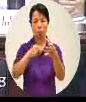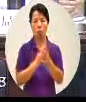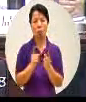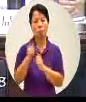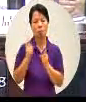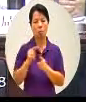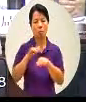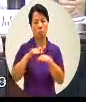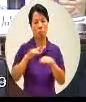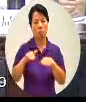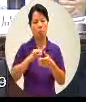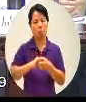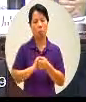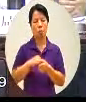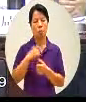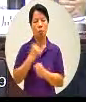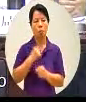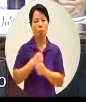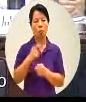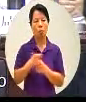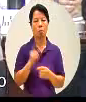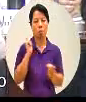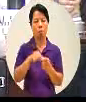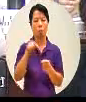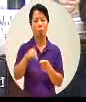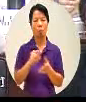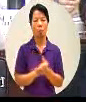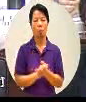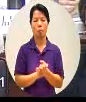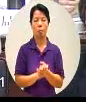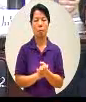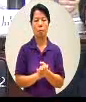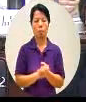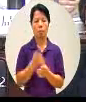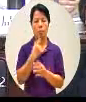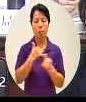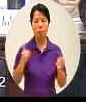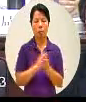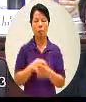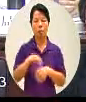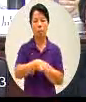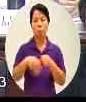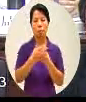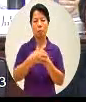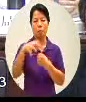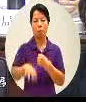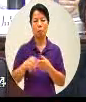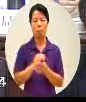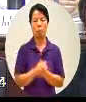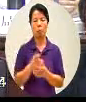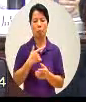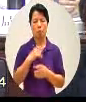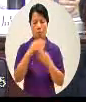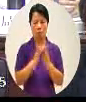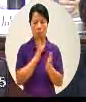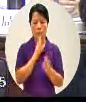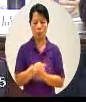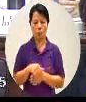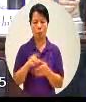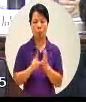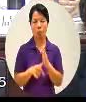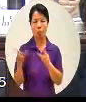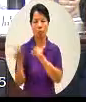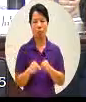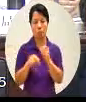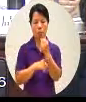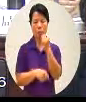较稳定的一个操作，这是我们的一个目标。那我们环保局的部分，其实我们都是依照法规来要